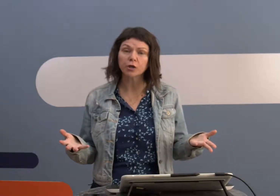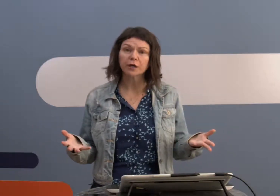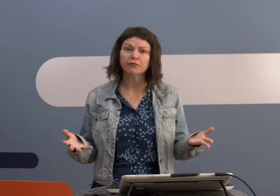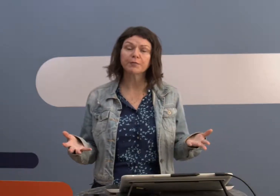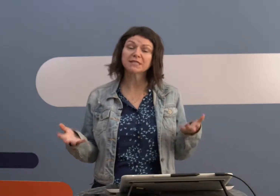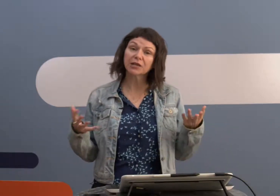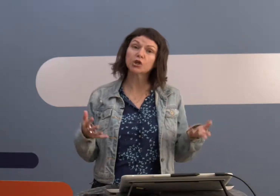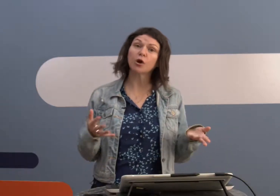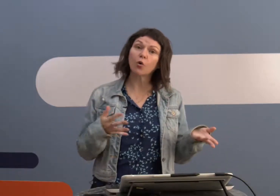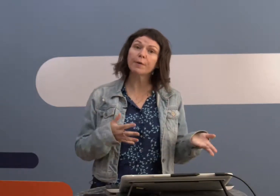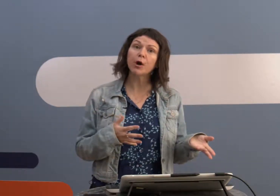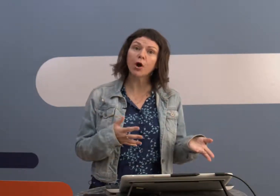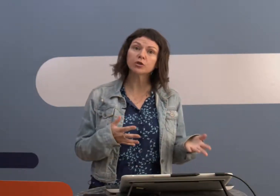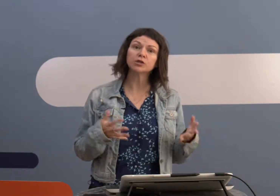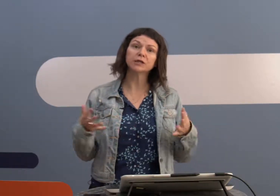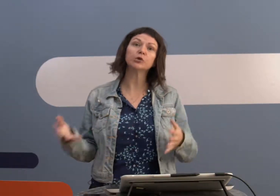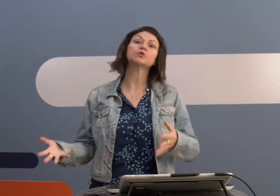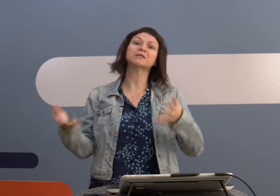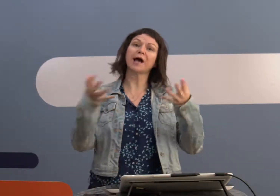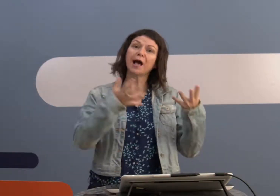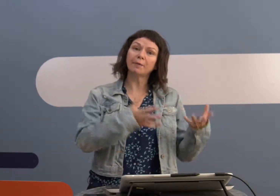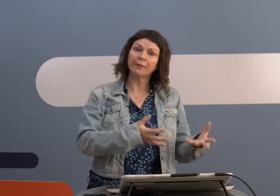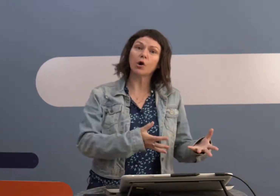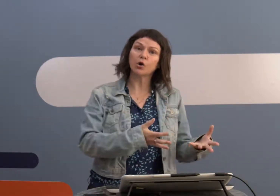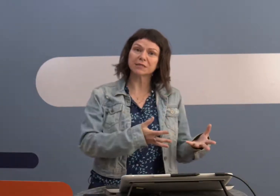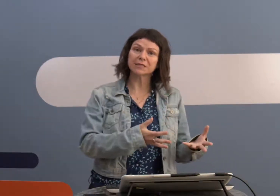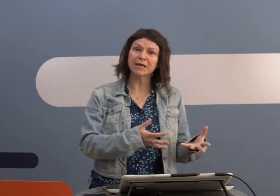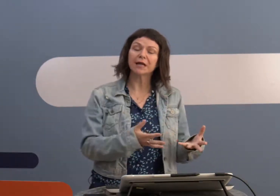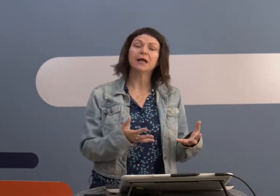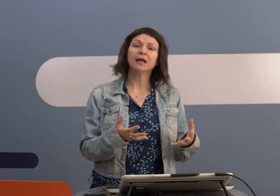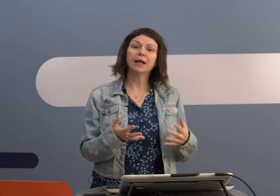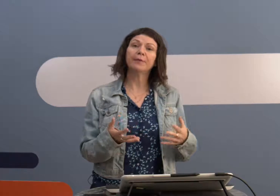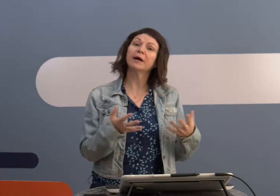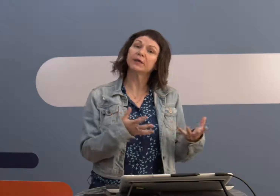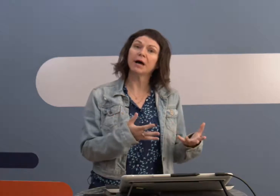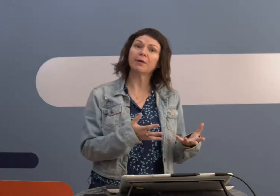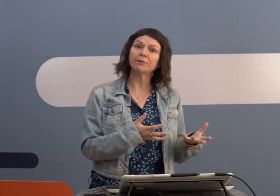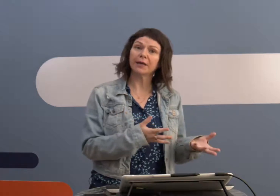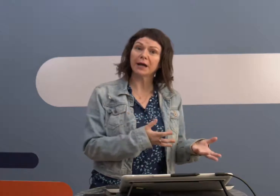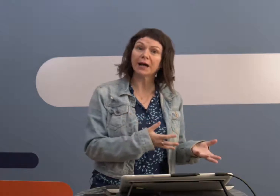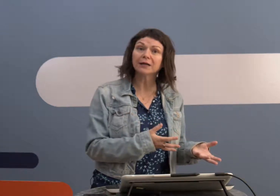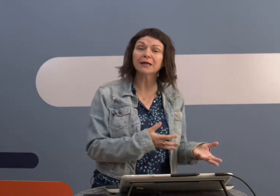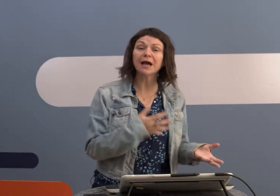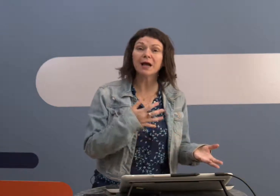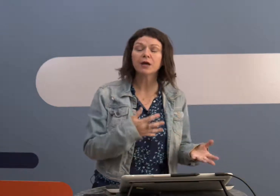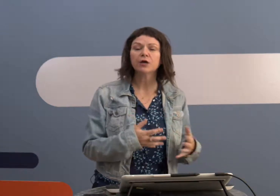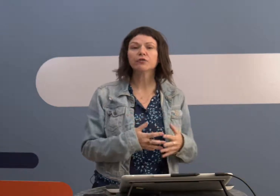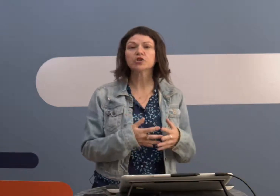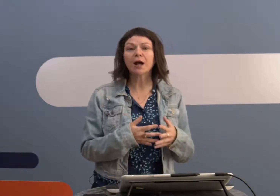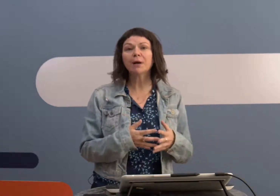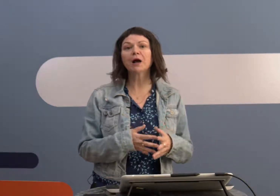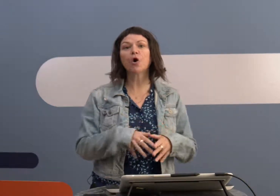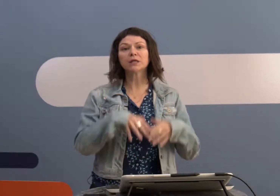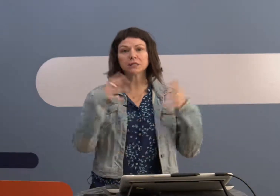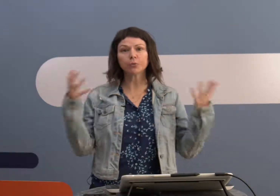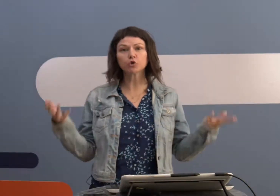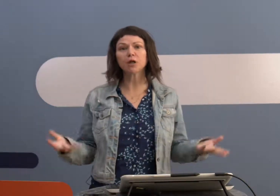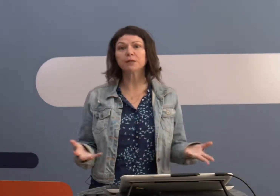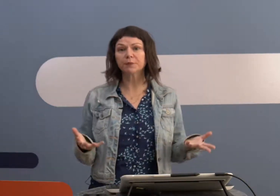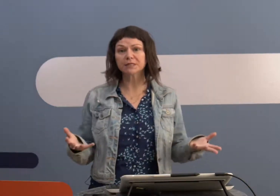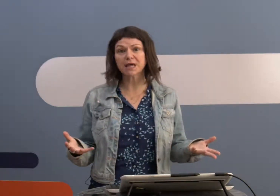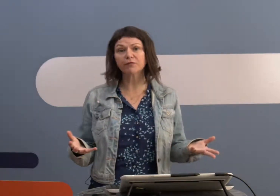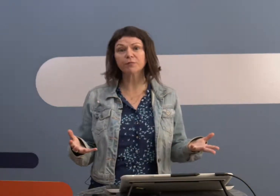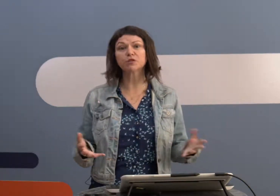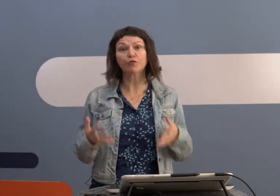בראש, ובזה שירו בה בראש היא הוצאה מהמחוז הזה לברמינגהם באנגליה, ושם כל הסיפור